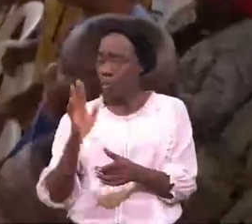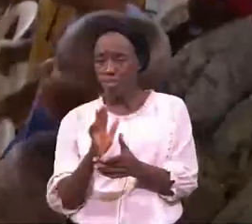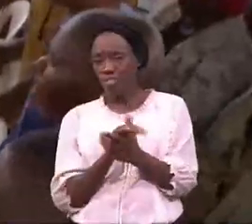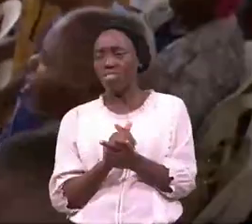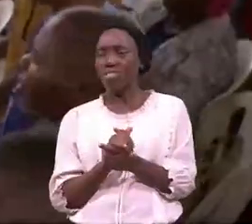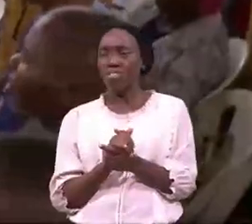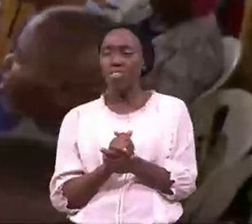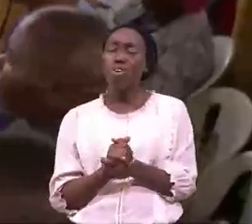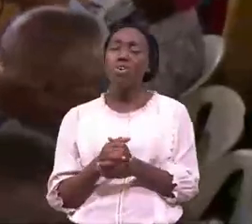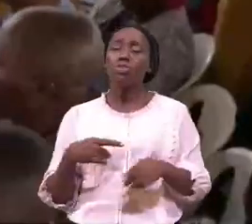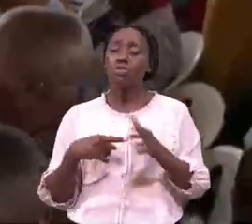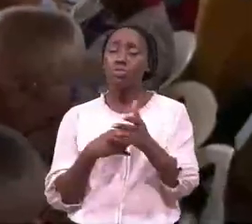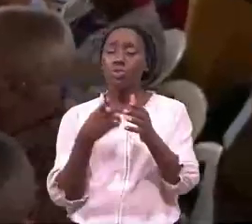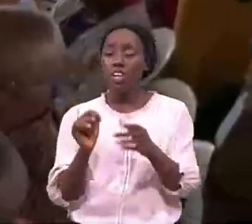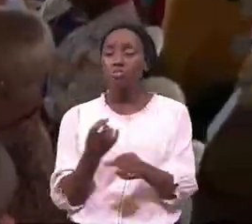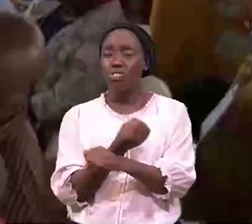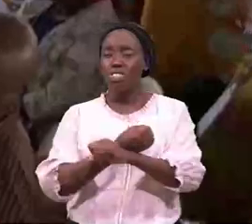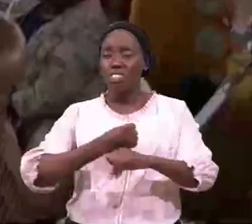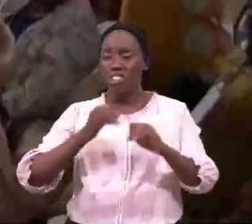Révèle le Sauveur. Prêche le Sauveur.